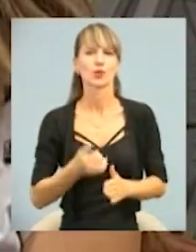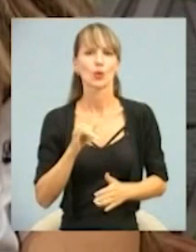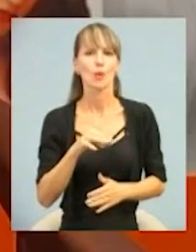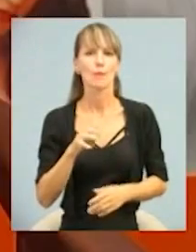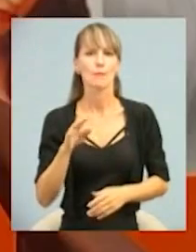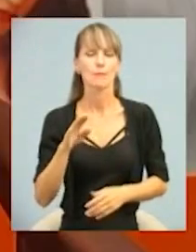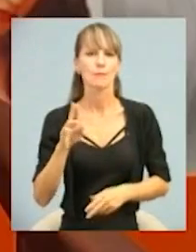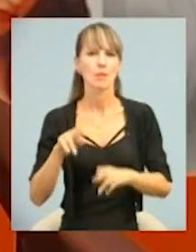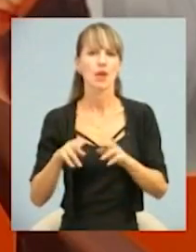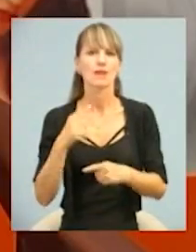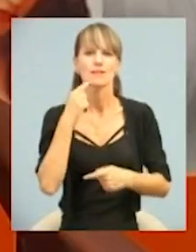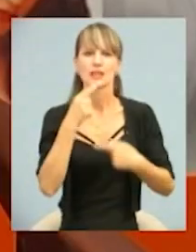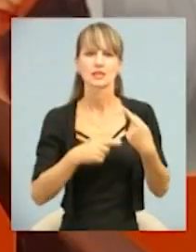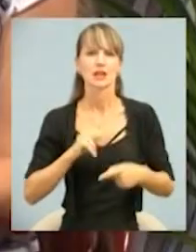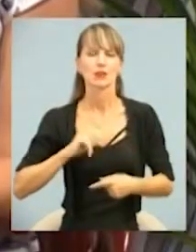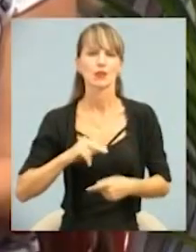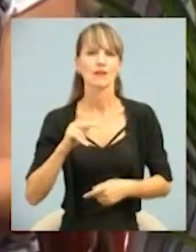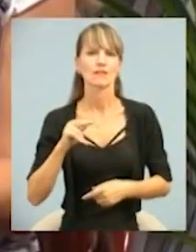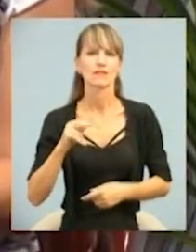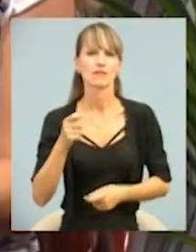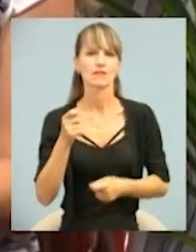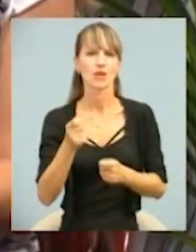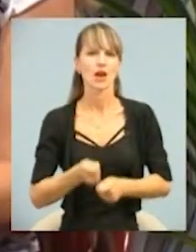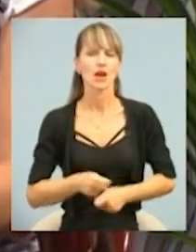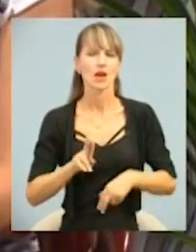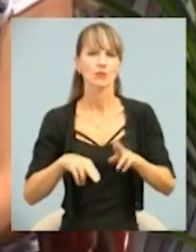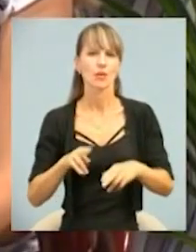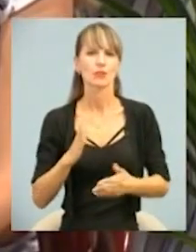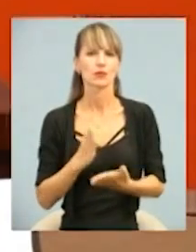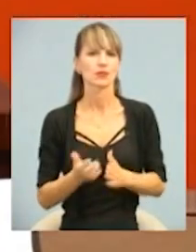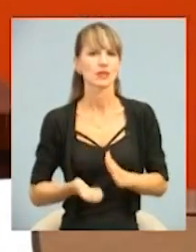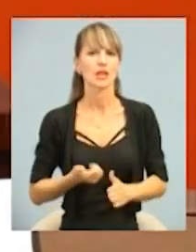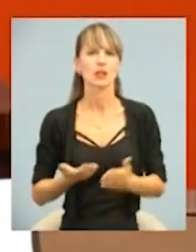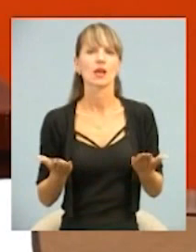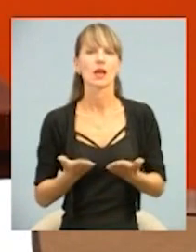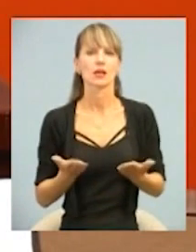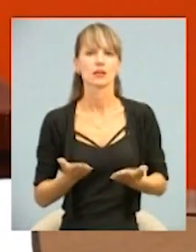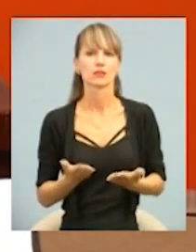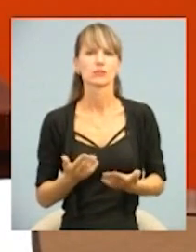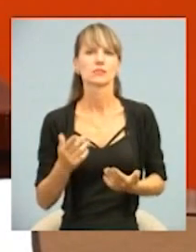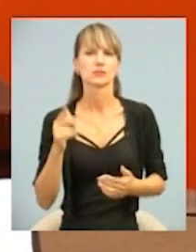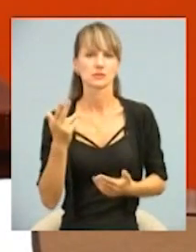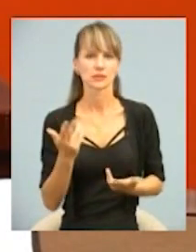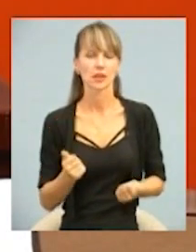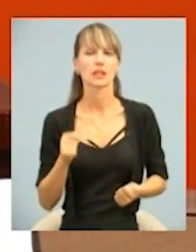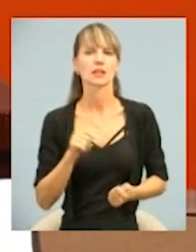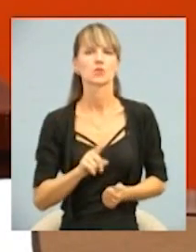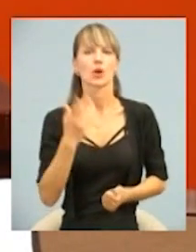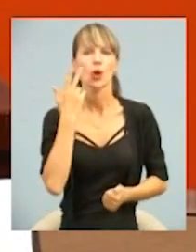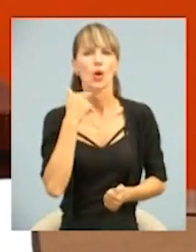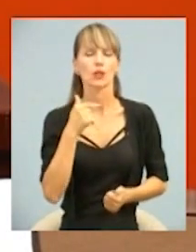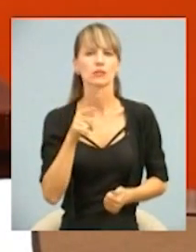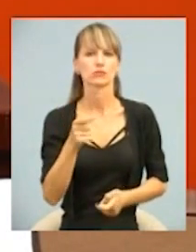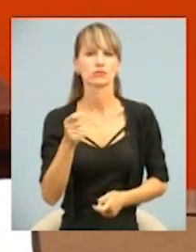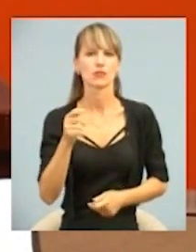якщо він постійно працює з фарбами? Ну і взагалі професія ж має якісь недоліки маляра? Так, то ж те, що коли він